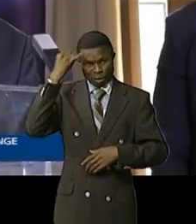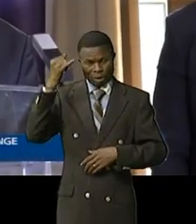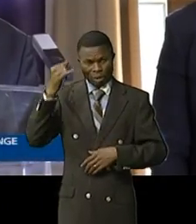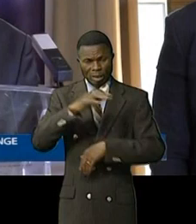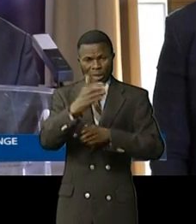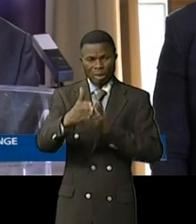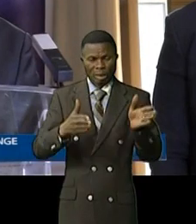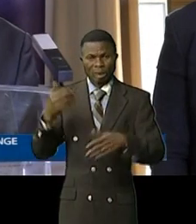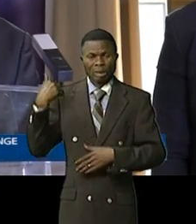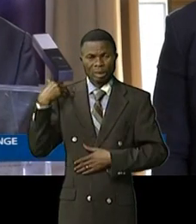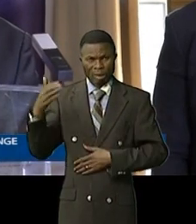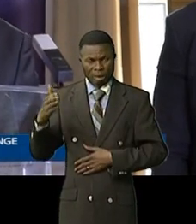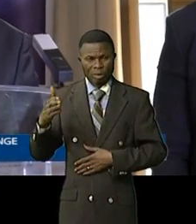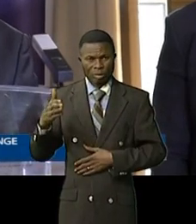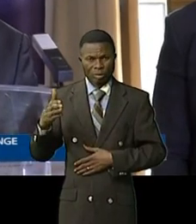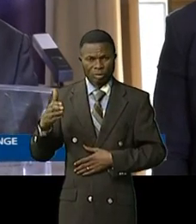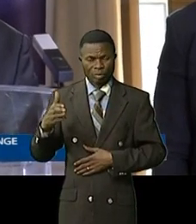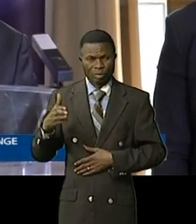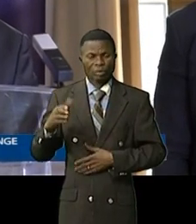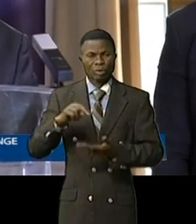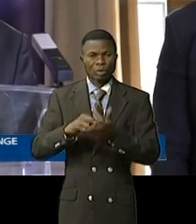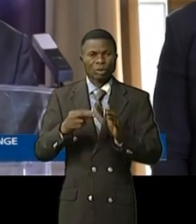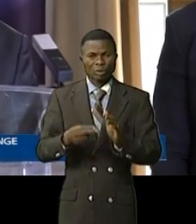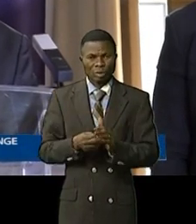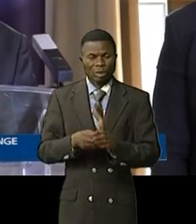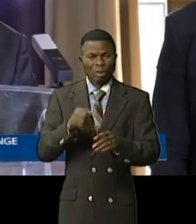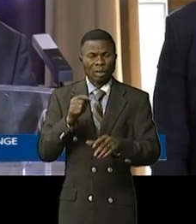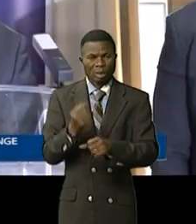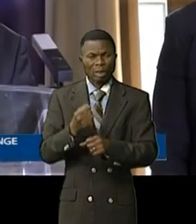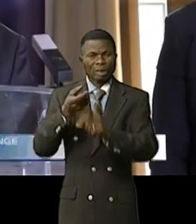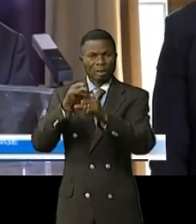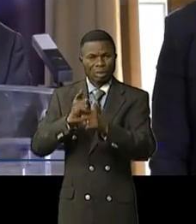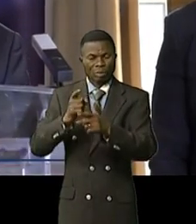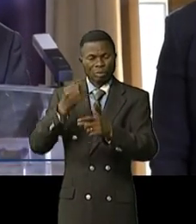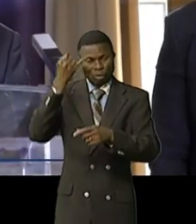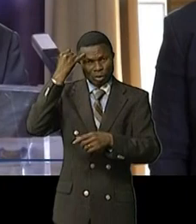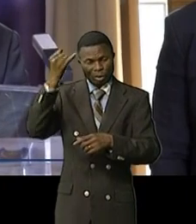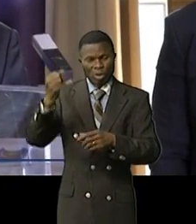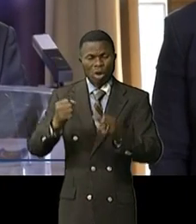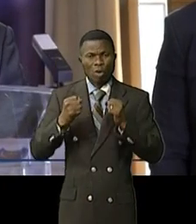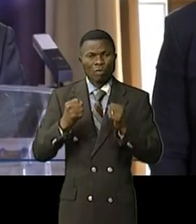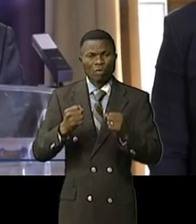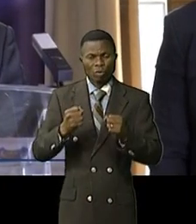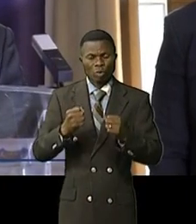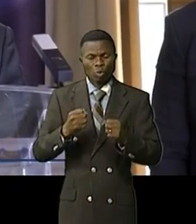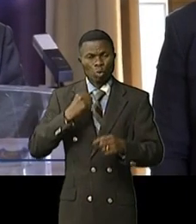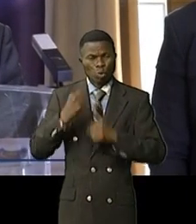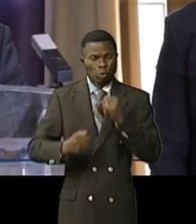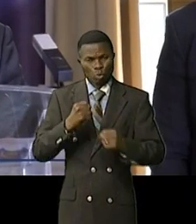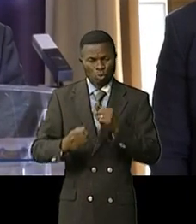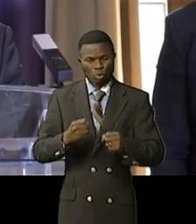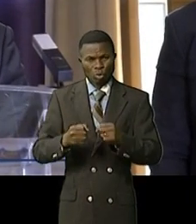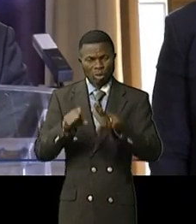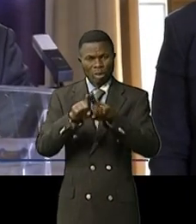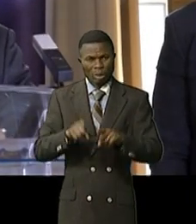publiques est donc l'œuvre de la conjugaison et des efforts